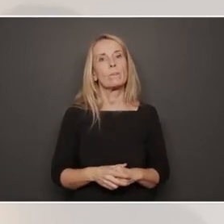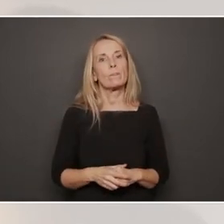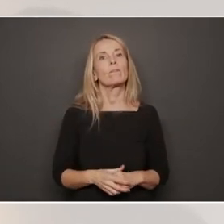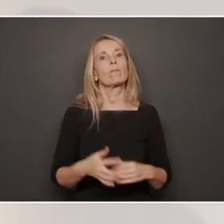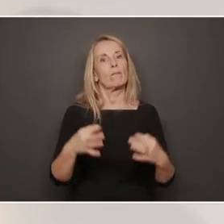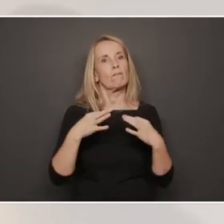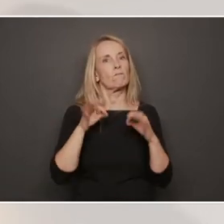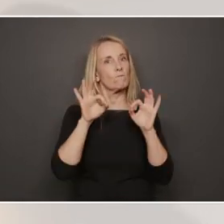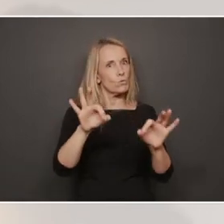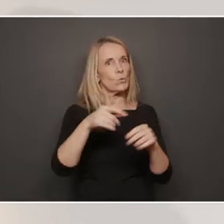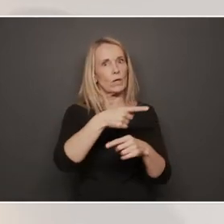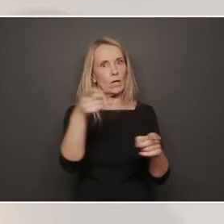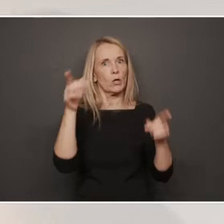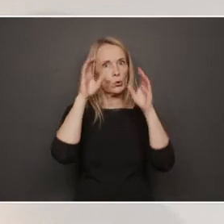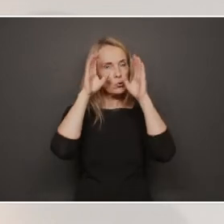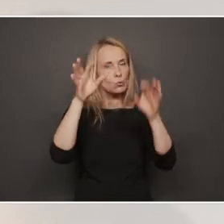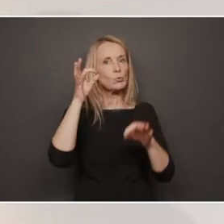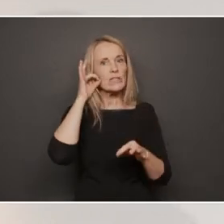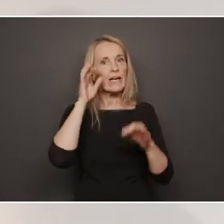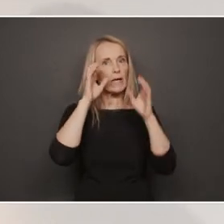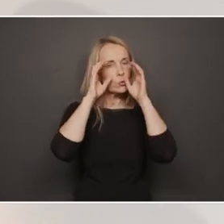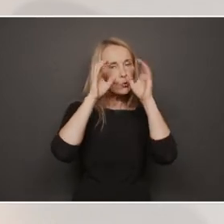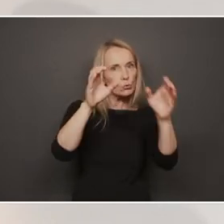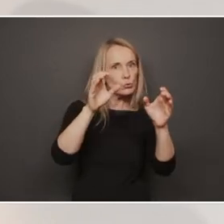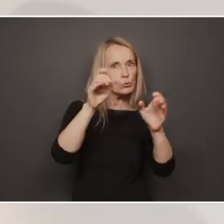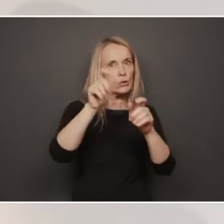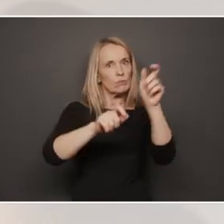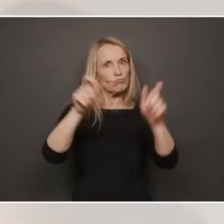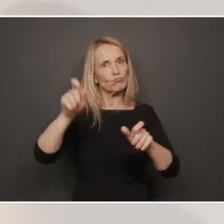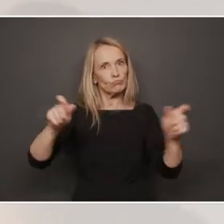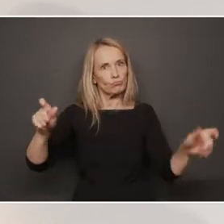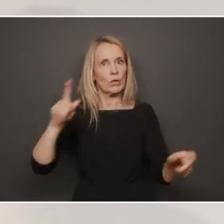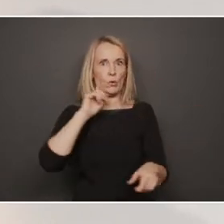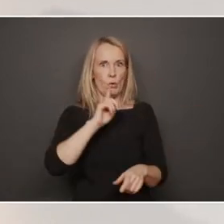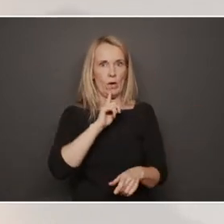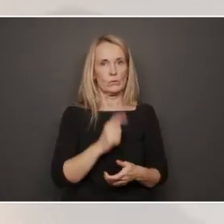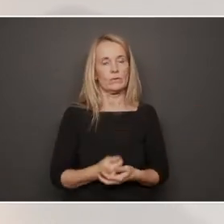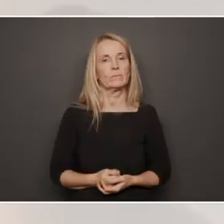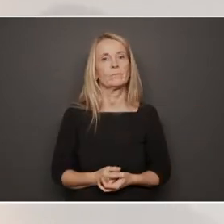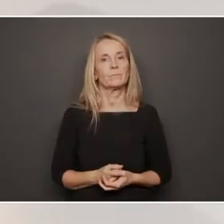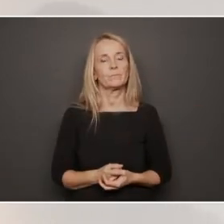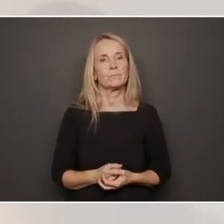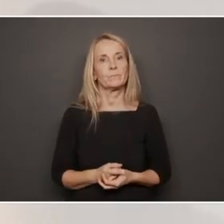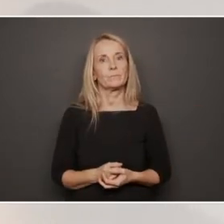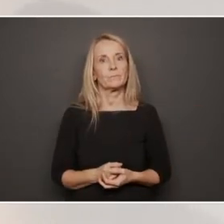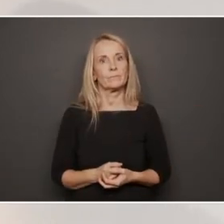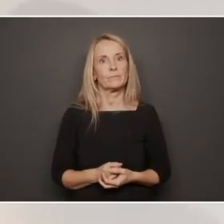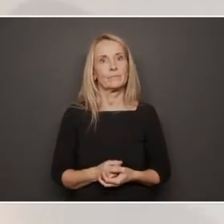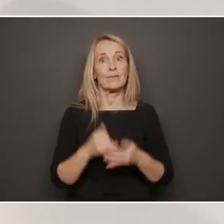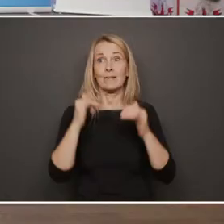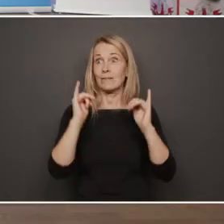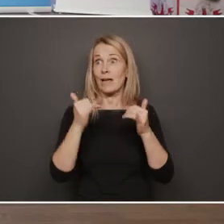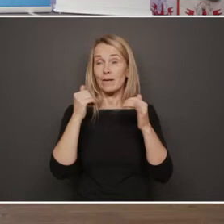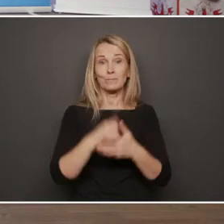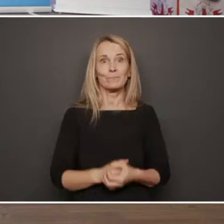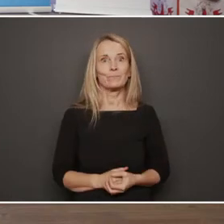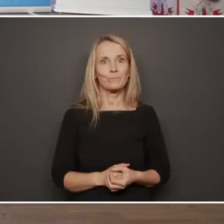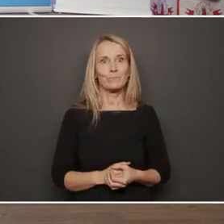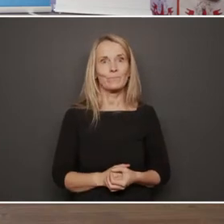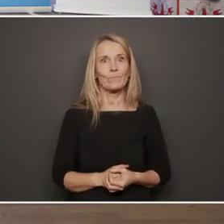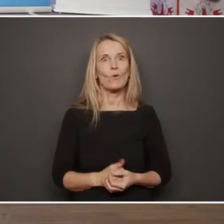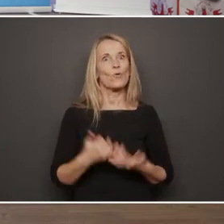unsere Zuseher und Zuseherinnen, die gehörlos sind. Ja, und jetzt ist es mir